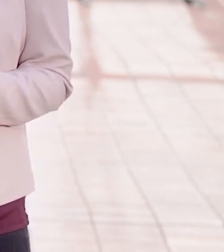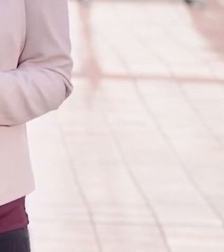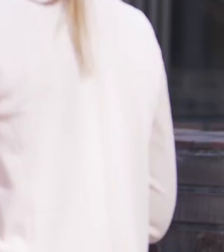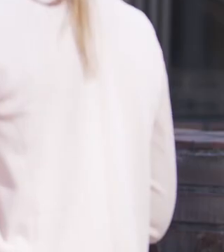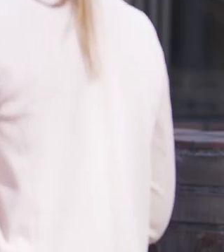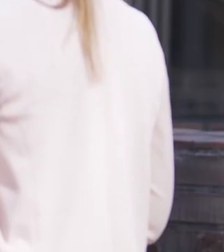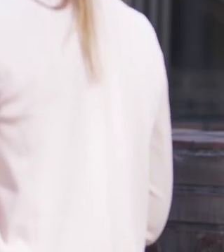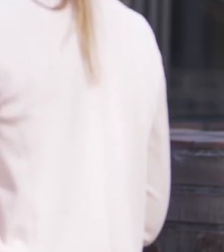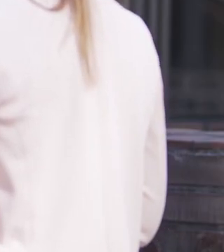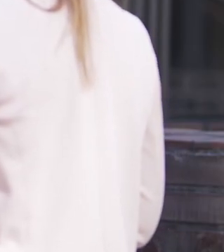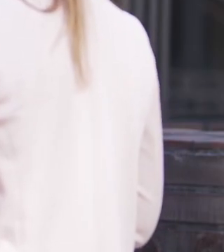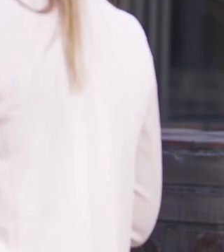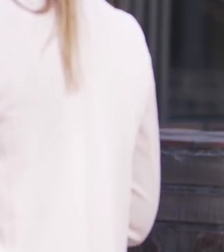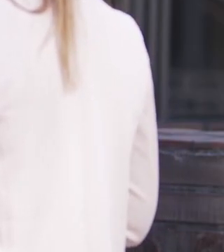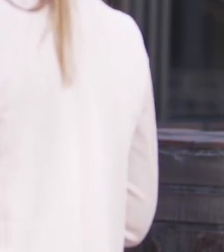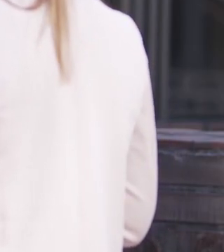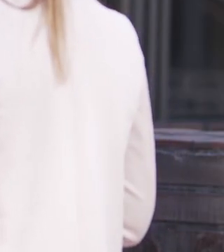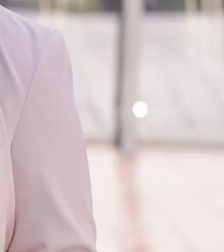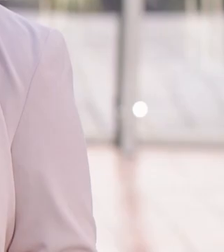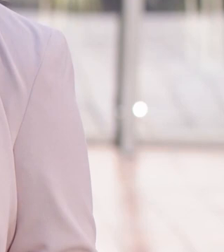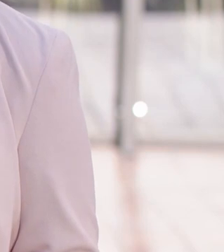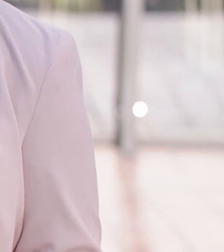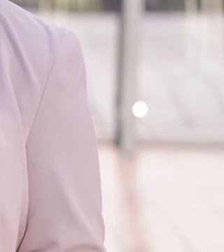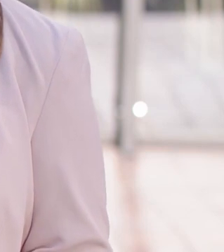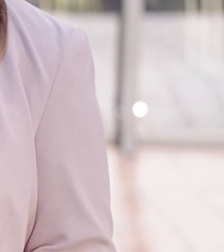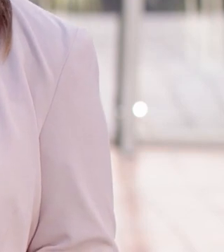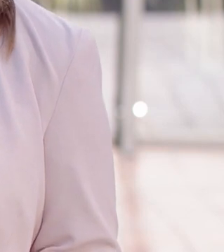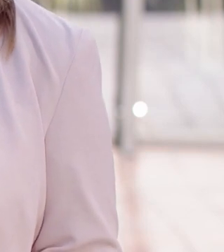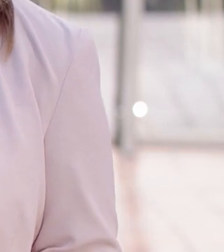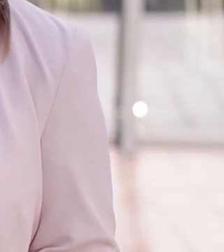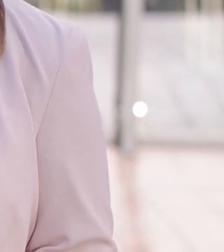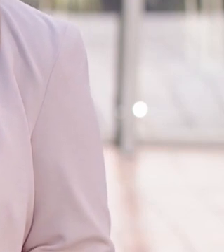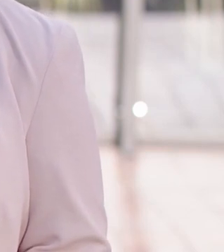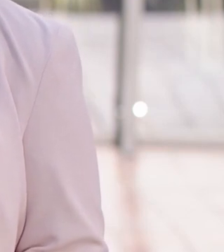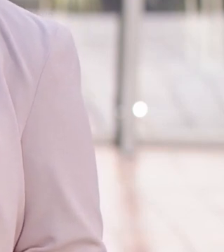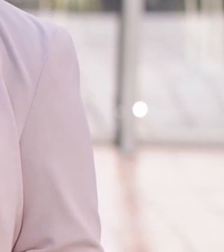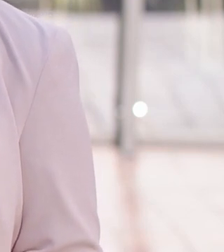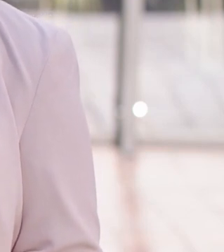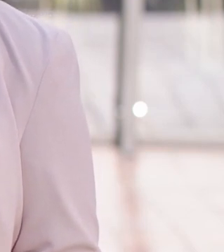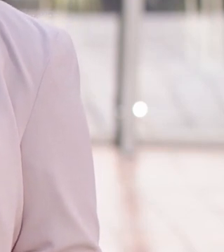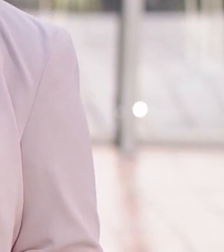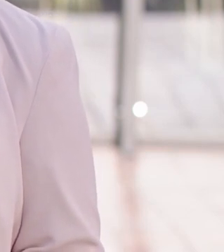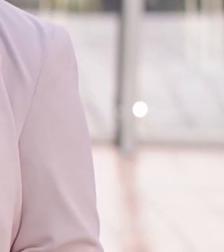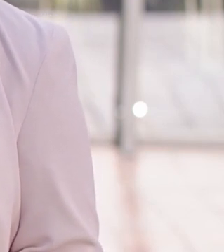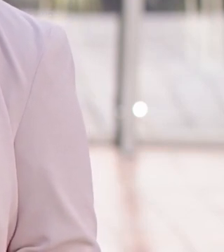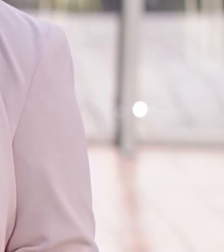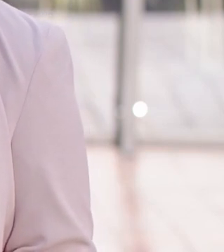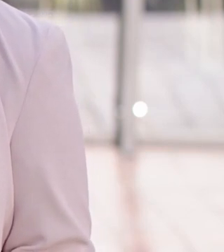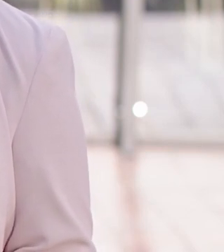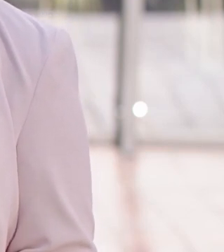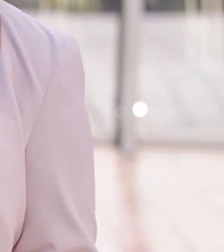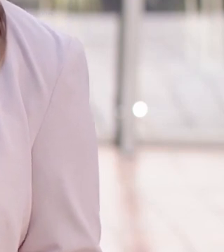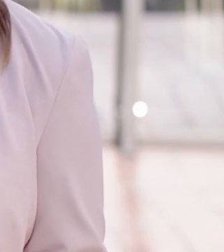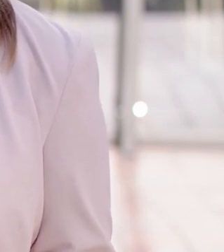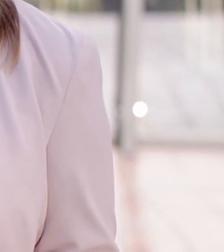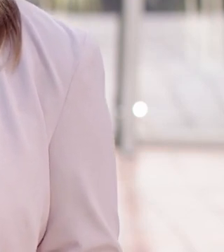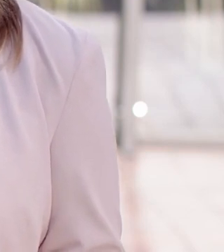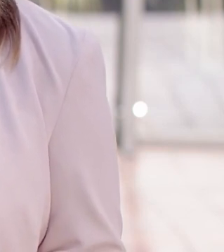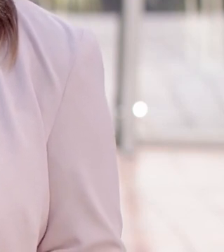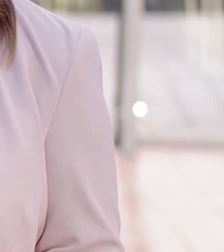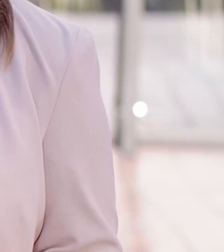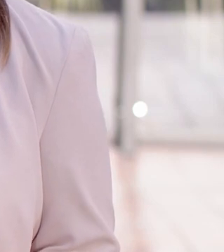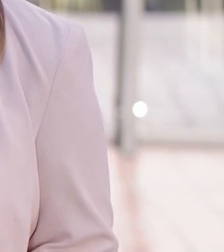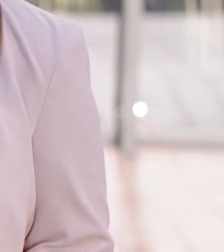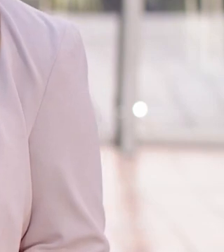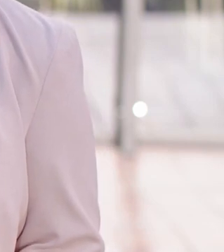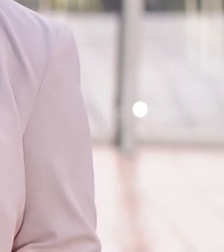szerokim kontekście, więc mamy na myśli oczywiście osoby z niepełnosprawnością, ale też te udogodnienia, nad którymi